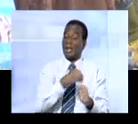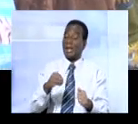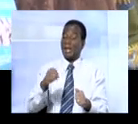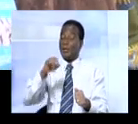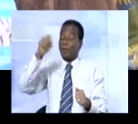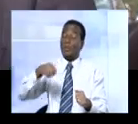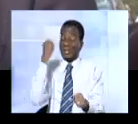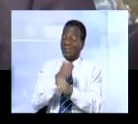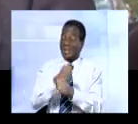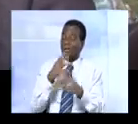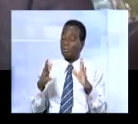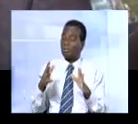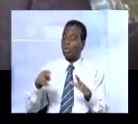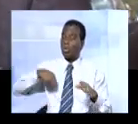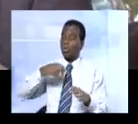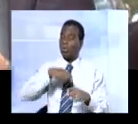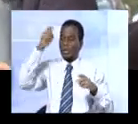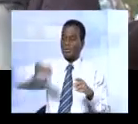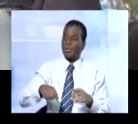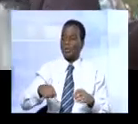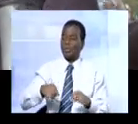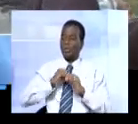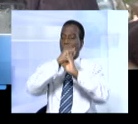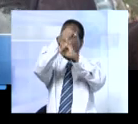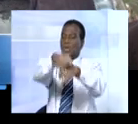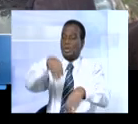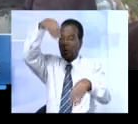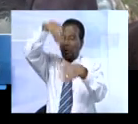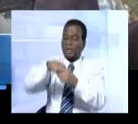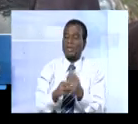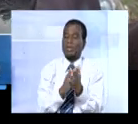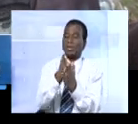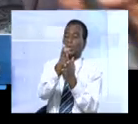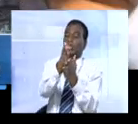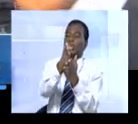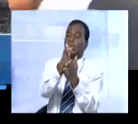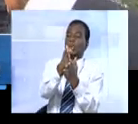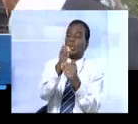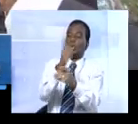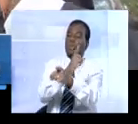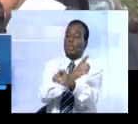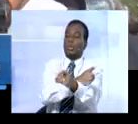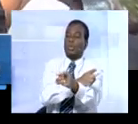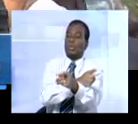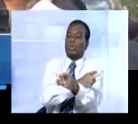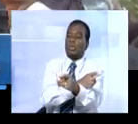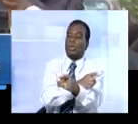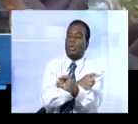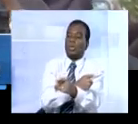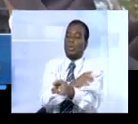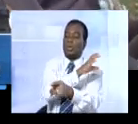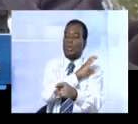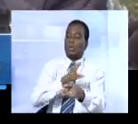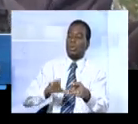l'émergence de la sous-préfecture. Nous devons nous investir dans un processus de développement